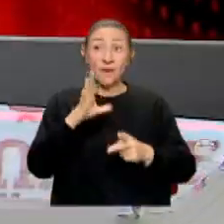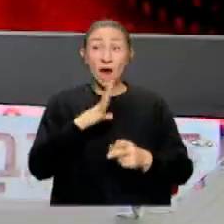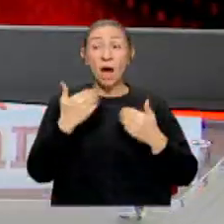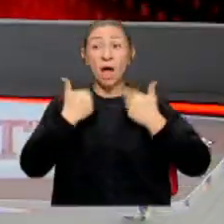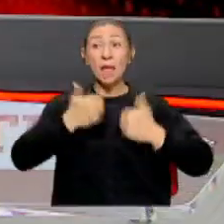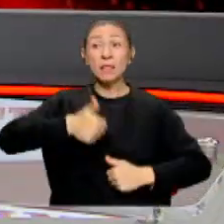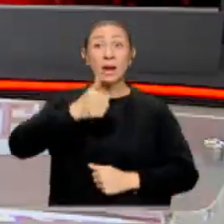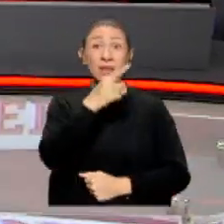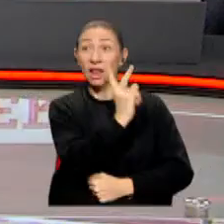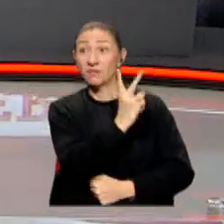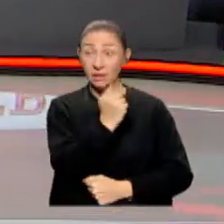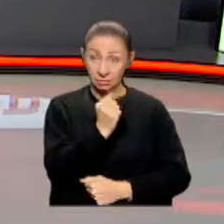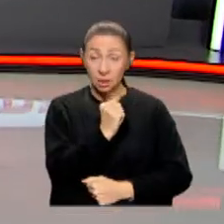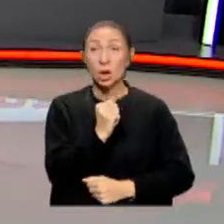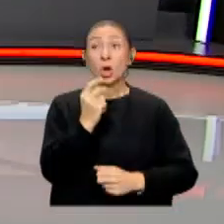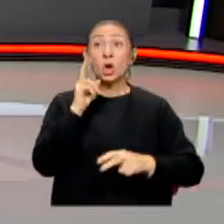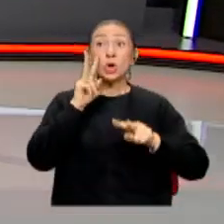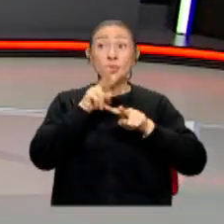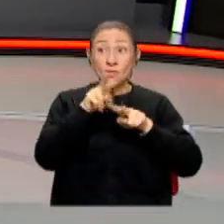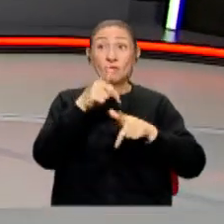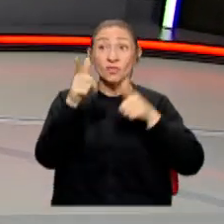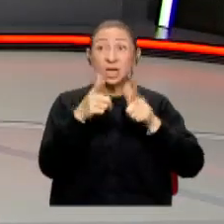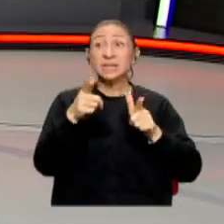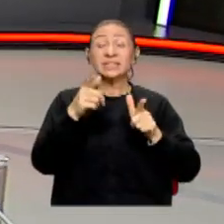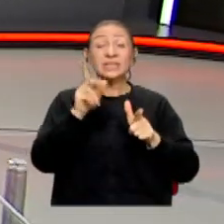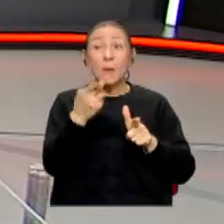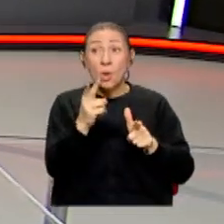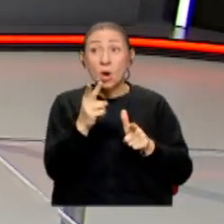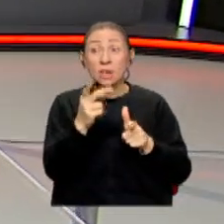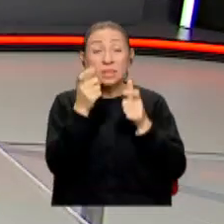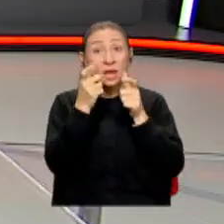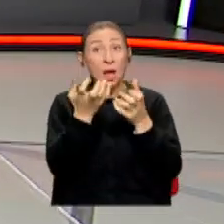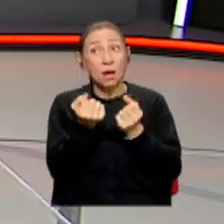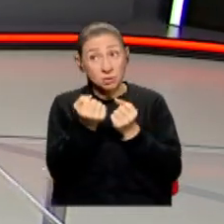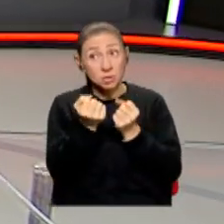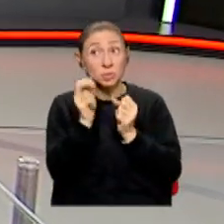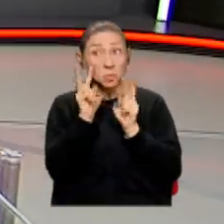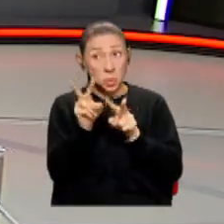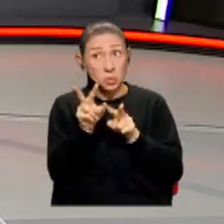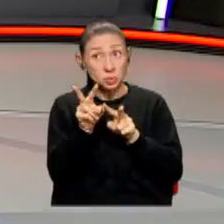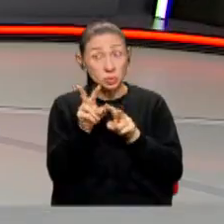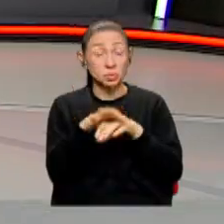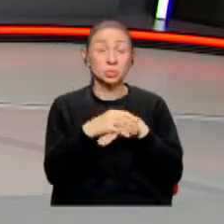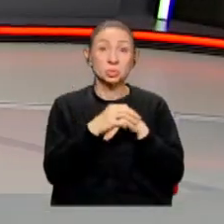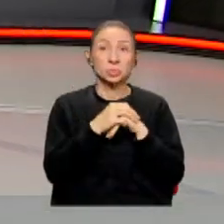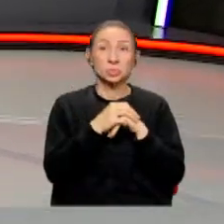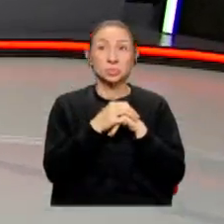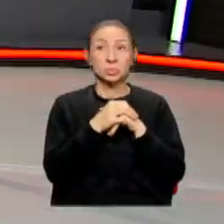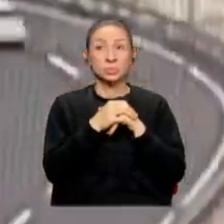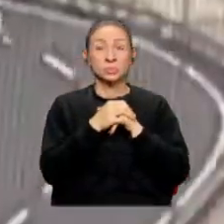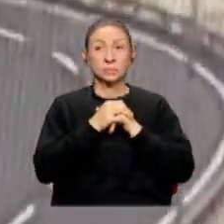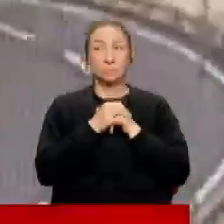Adalet Bakanı tarafından. Görüntülere rağmen skandal raporu dikkate aldığını görüyoruz.